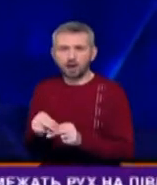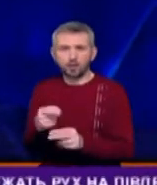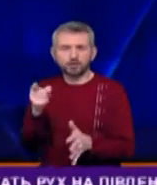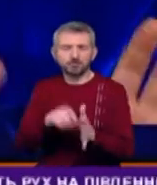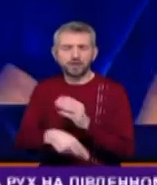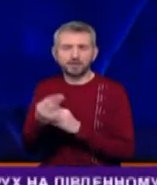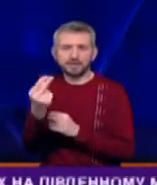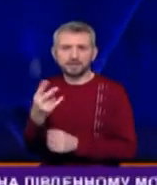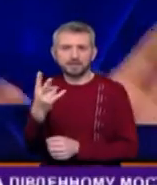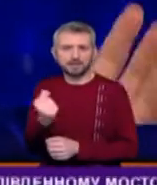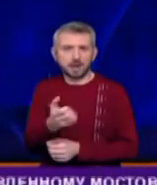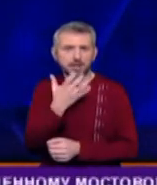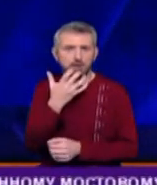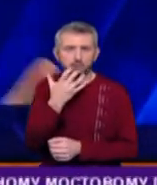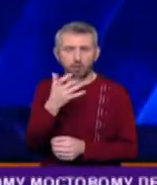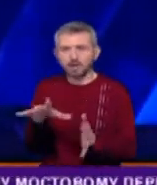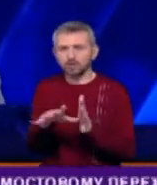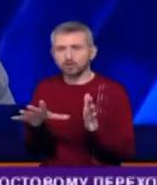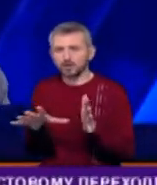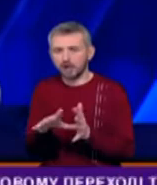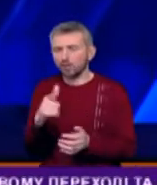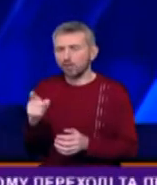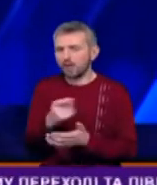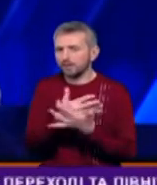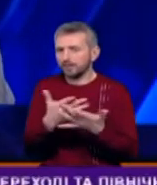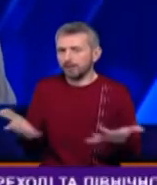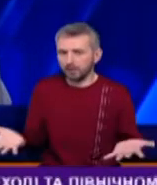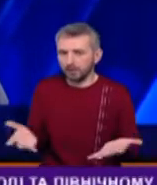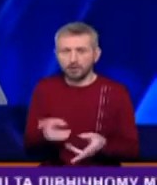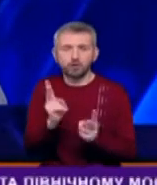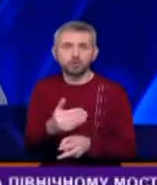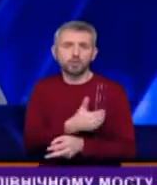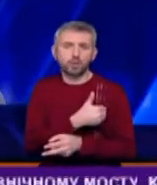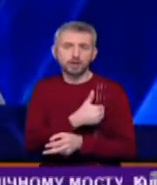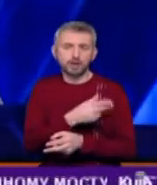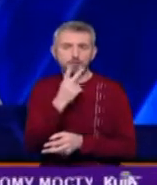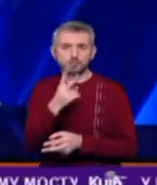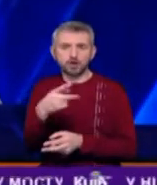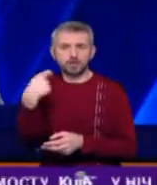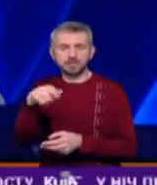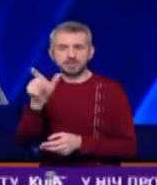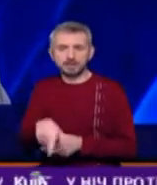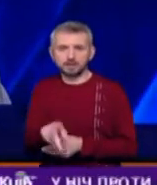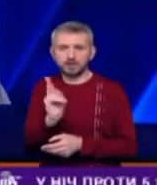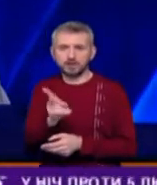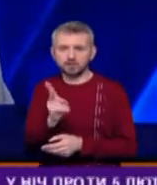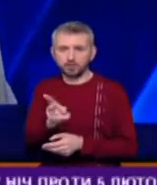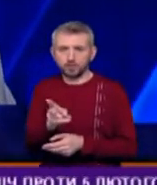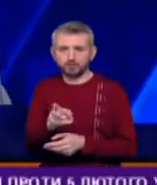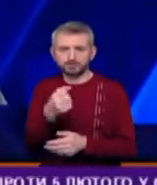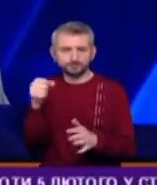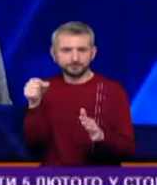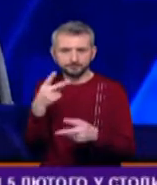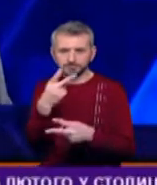на тепло, електроенергію, газ і тому подібне. Хтось хоче бачити президента, який посадить усіх